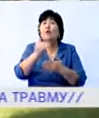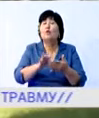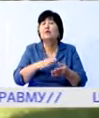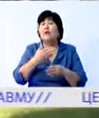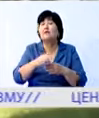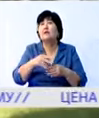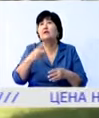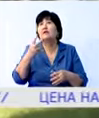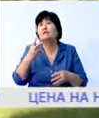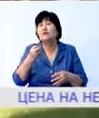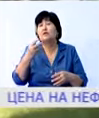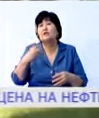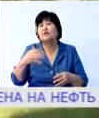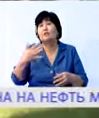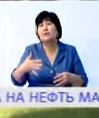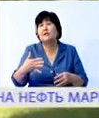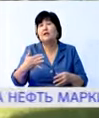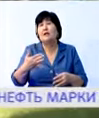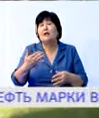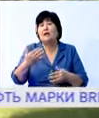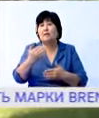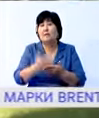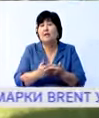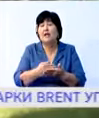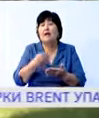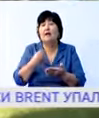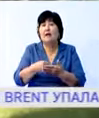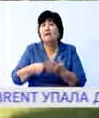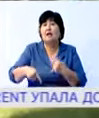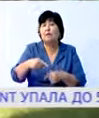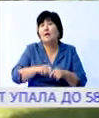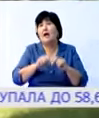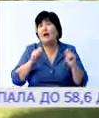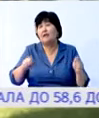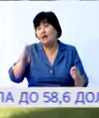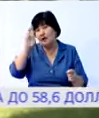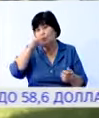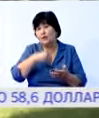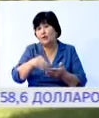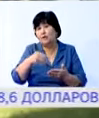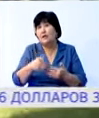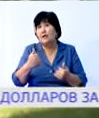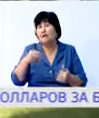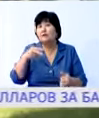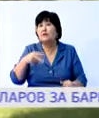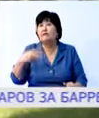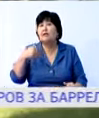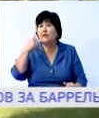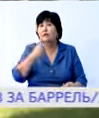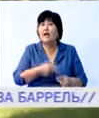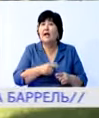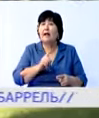выделение 250 миллиардов тенге в рамках программы «Дорожная карта бизнеса», открытость государственных закупок, и с 2020 года